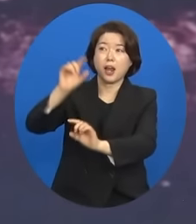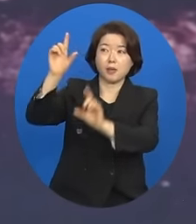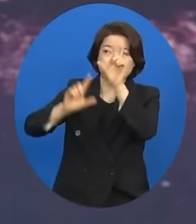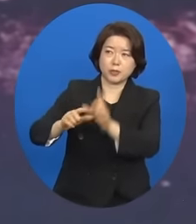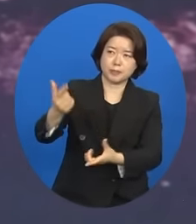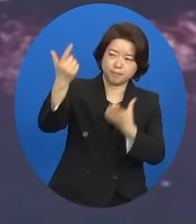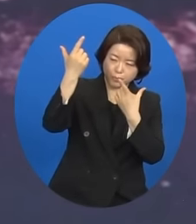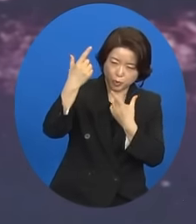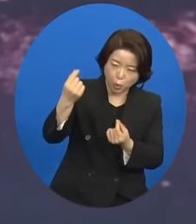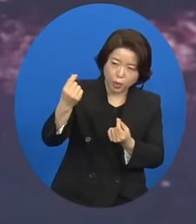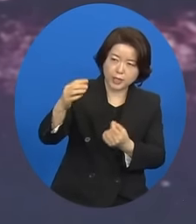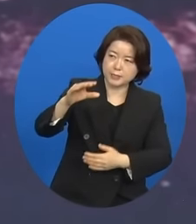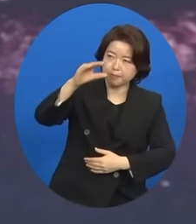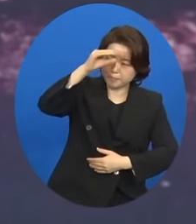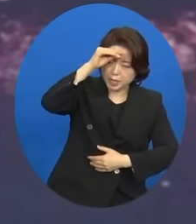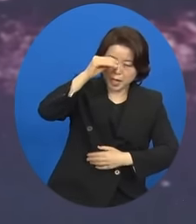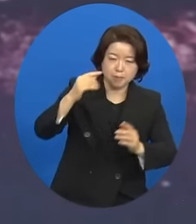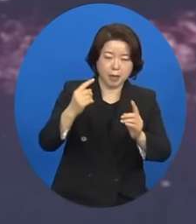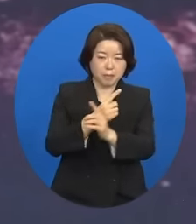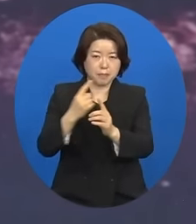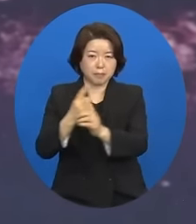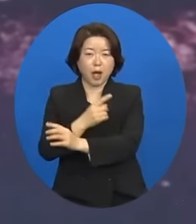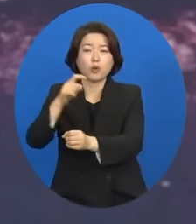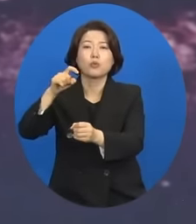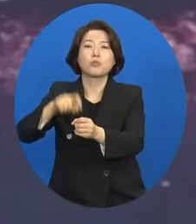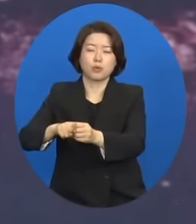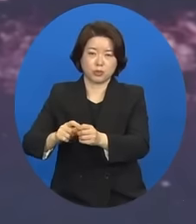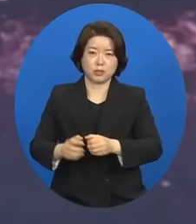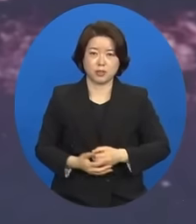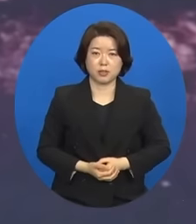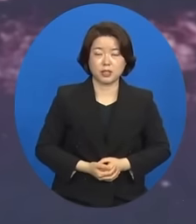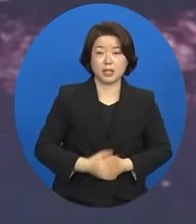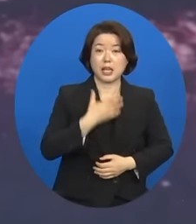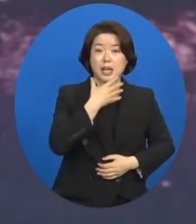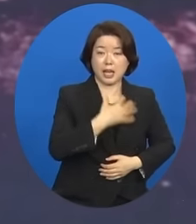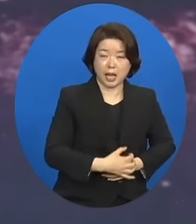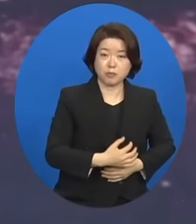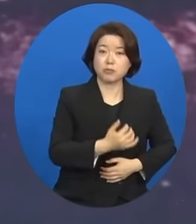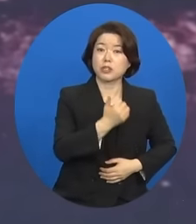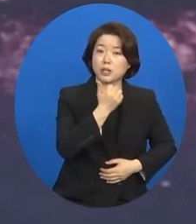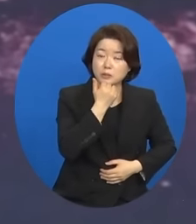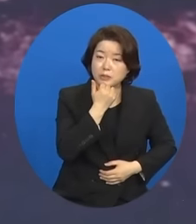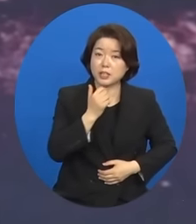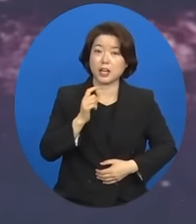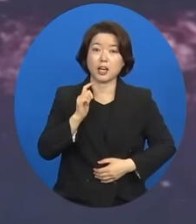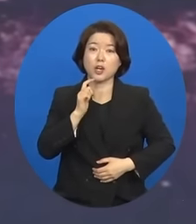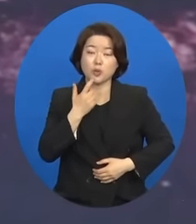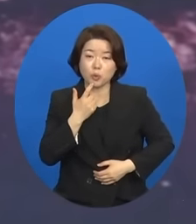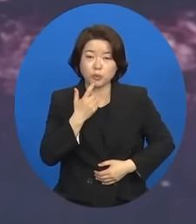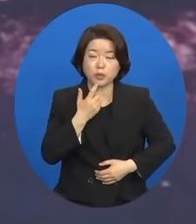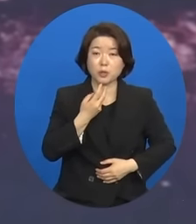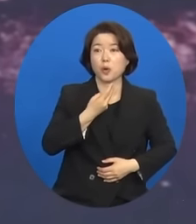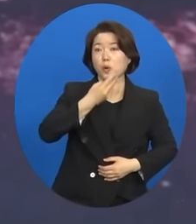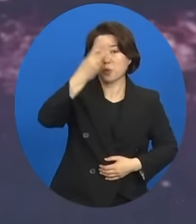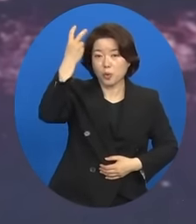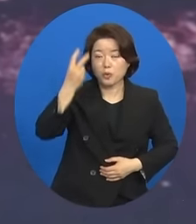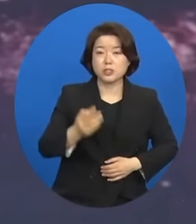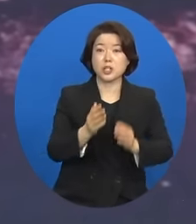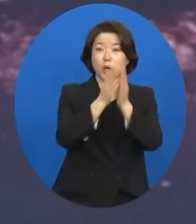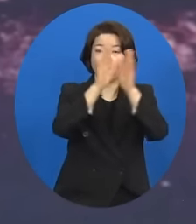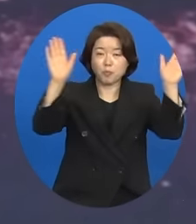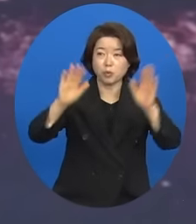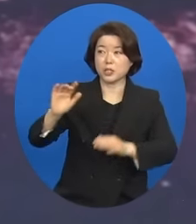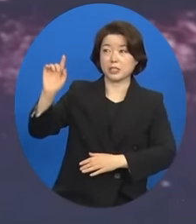하시려는 그분의 뜻이라는 것입니다 자 그래서 아브라함도 이삭도 야곱도 요셉도 모세도